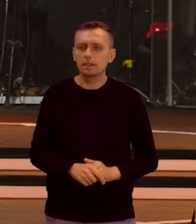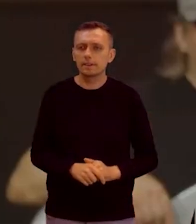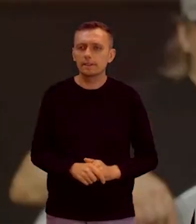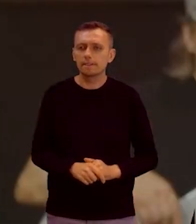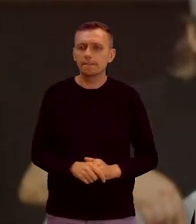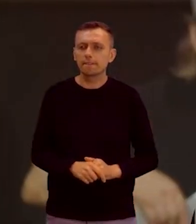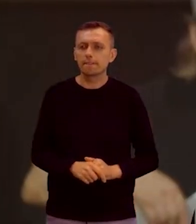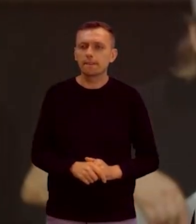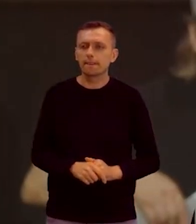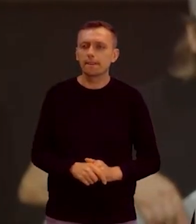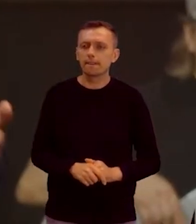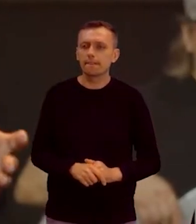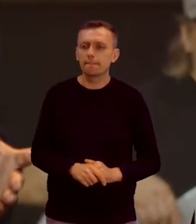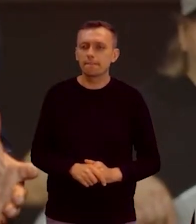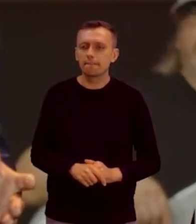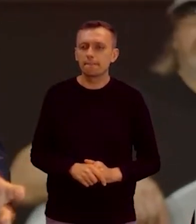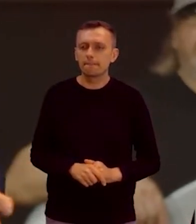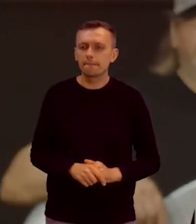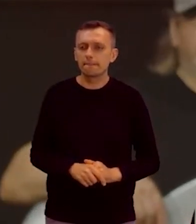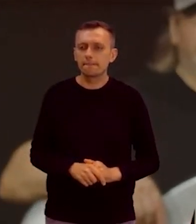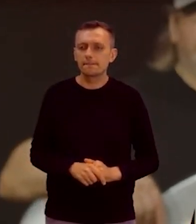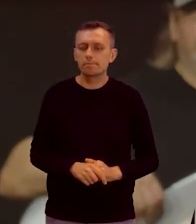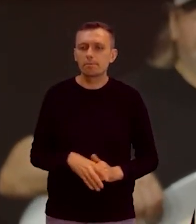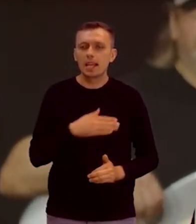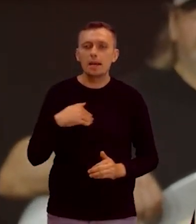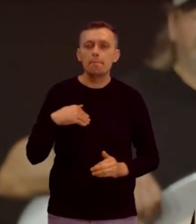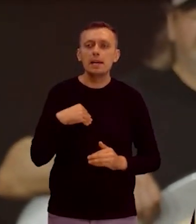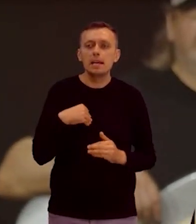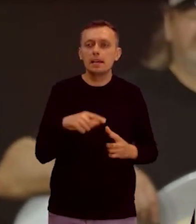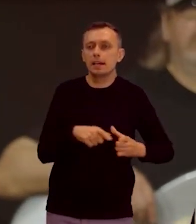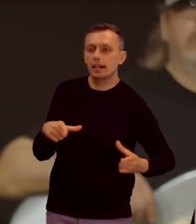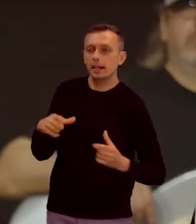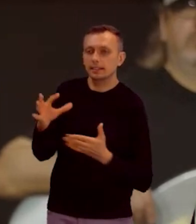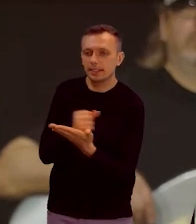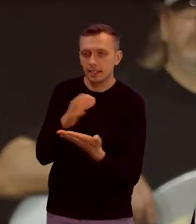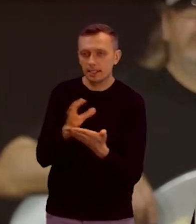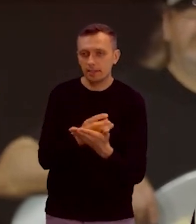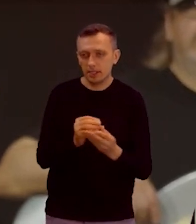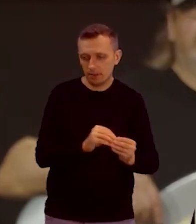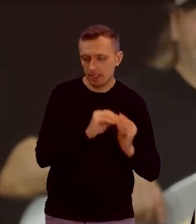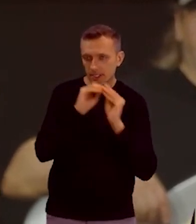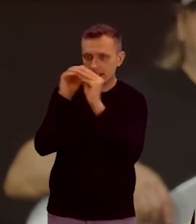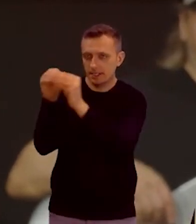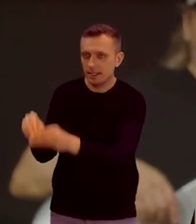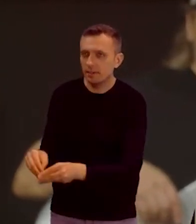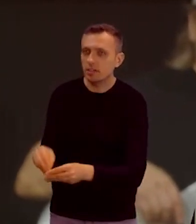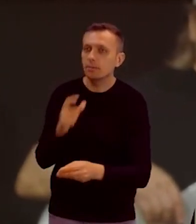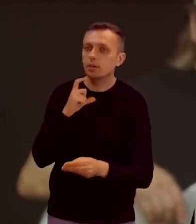zbierzemy, zawieziemy tam, gdzie jest głosowanie, a każda kartka to 3 głosy.